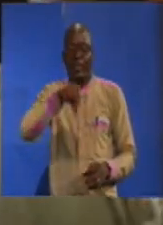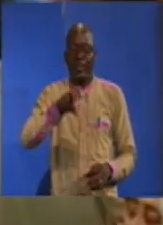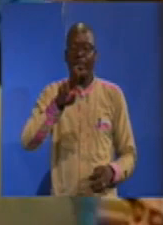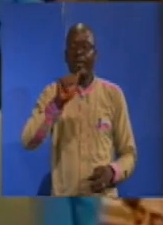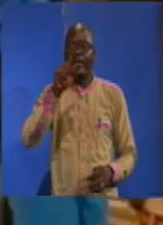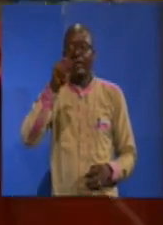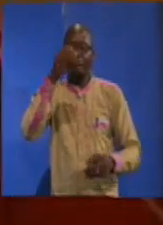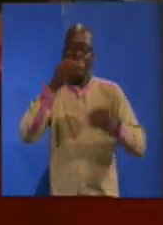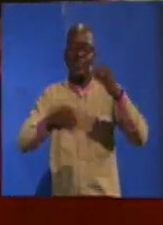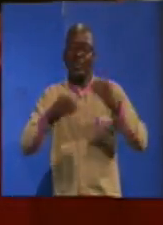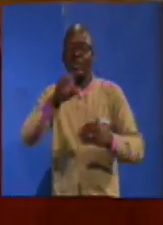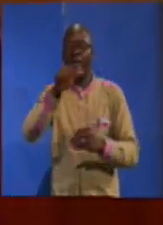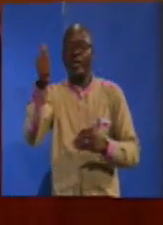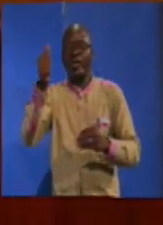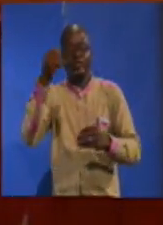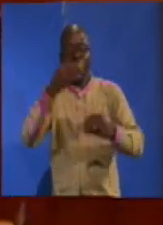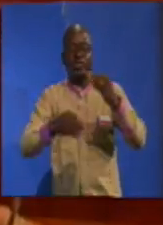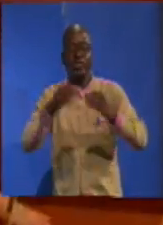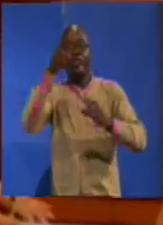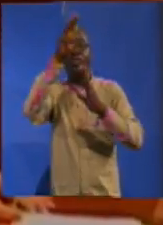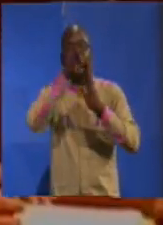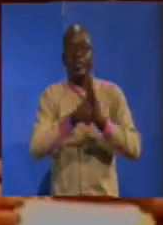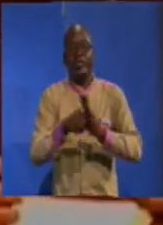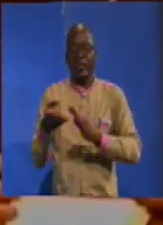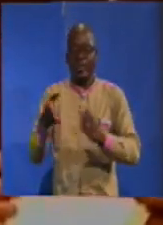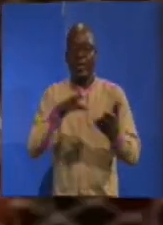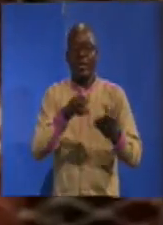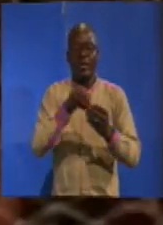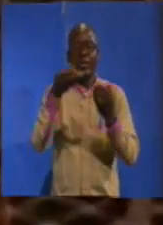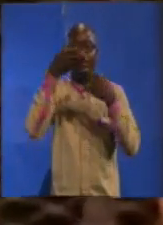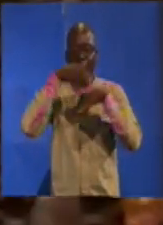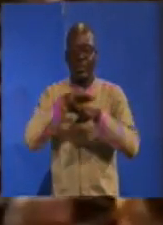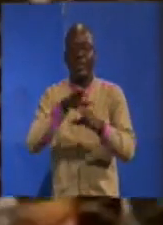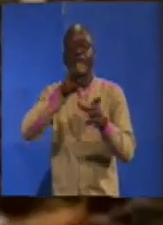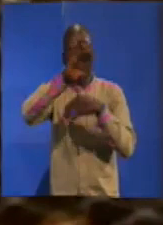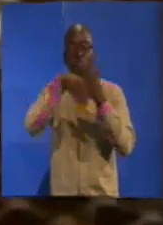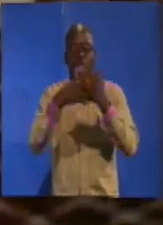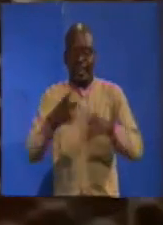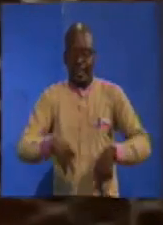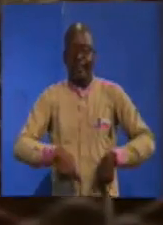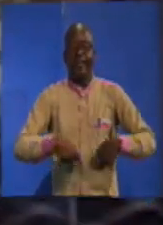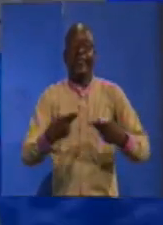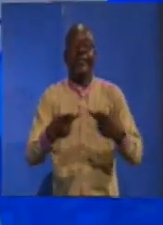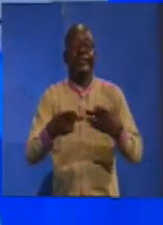jugé dans 2 autres procès et risquait une condamnation à mort et une réclusion à perpétuité.